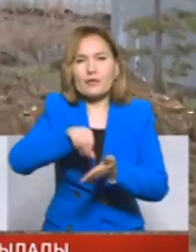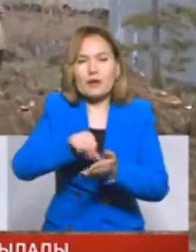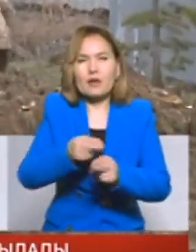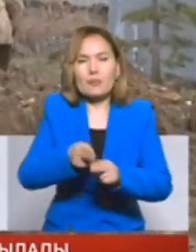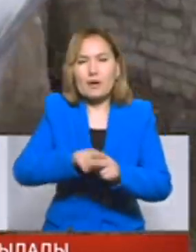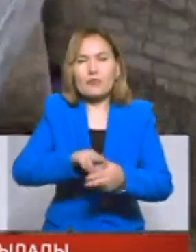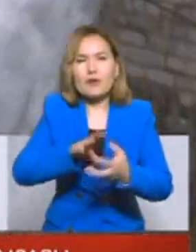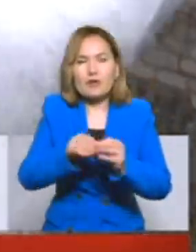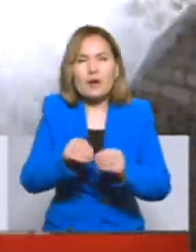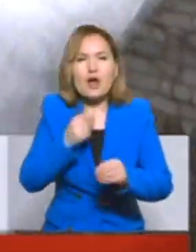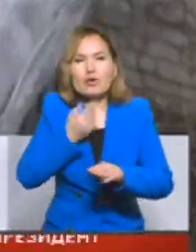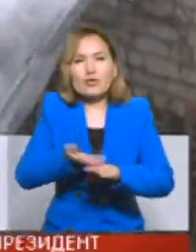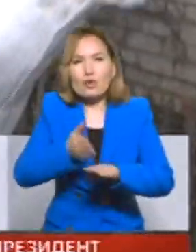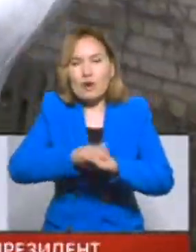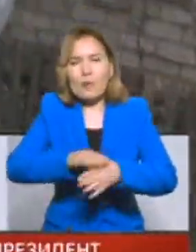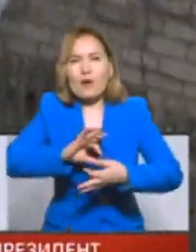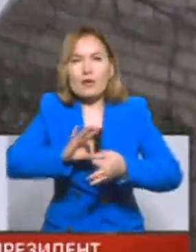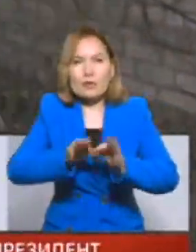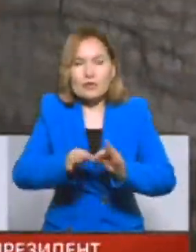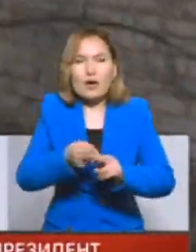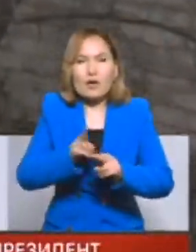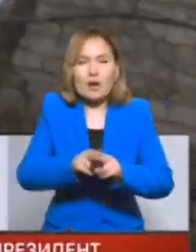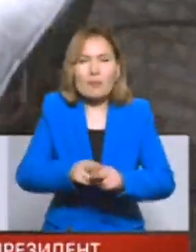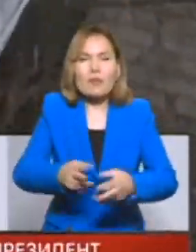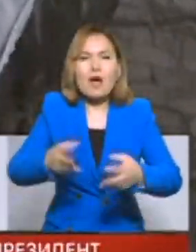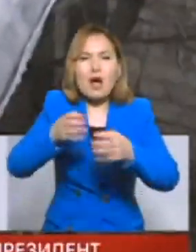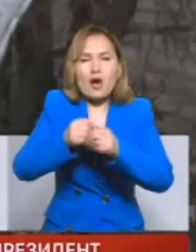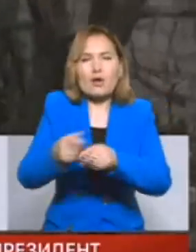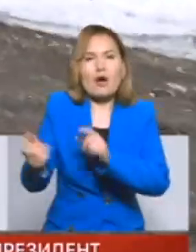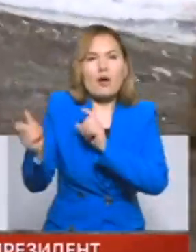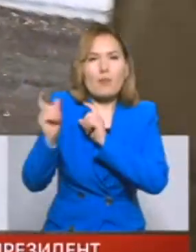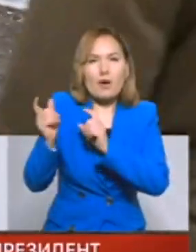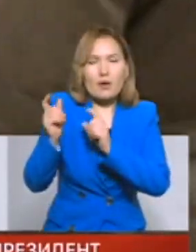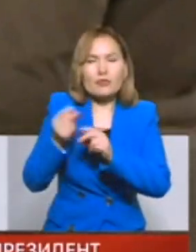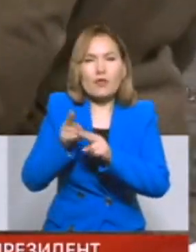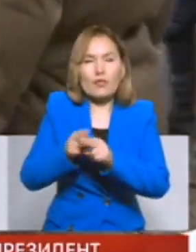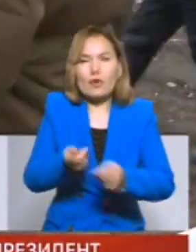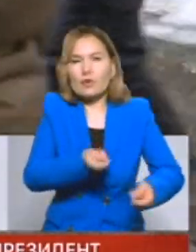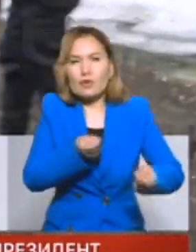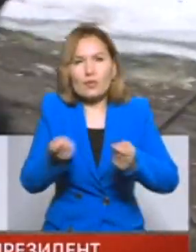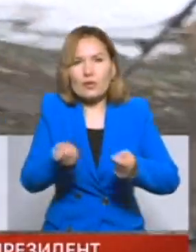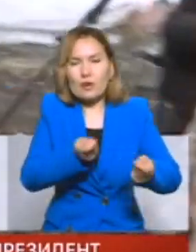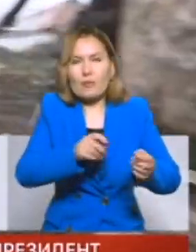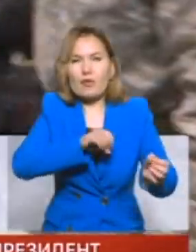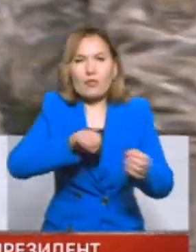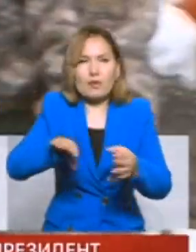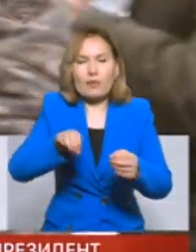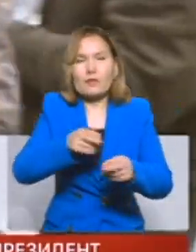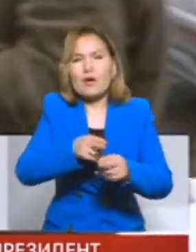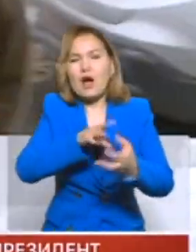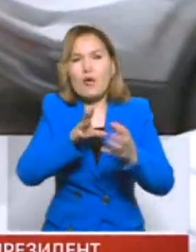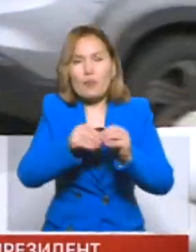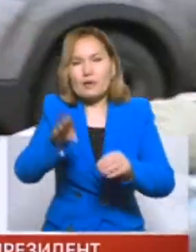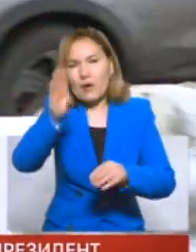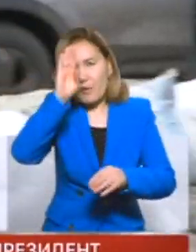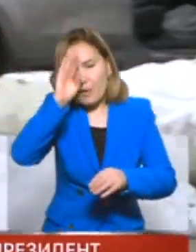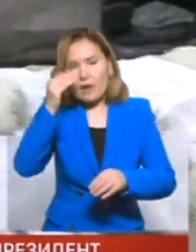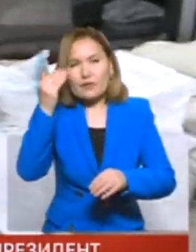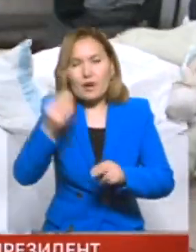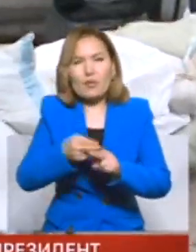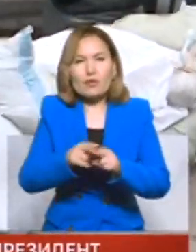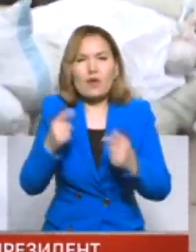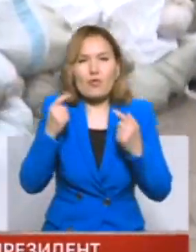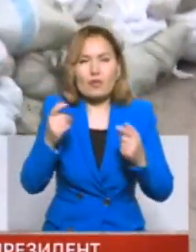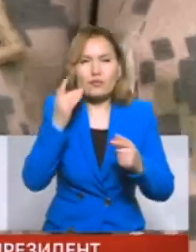Сырт көзге жеңіл көрінетін ауыр қапшықтарды тоқтаусыз тасып жүргендердің бірі Бауыржан Абай. Ол тасқын судан қорғану үшін осындағы әрбіріміз өз